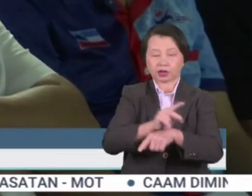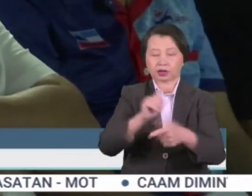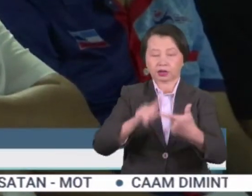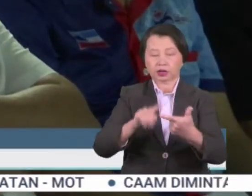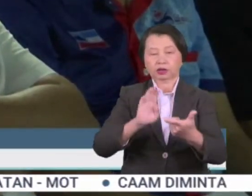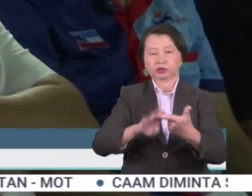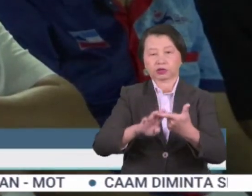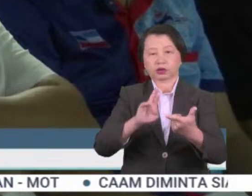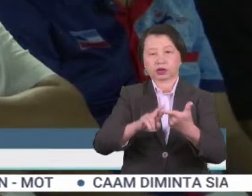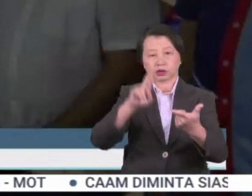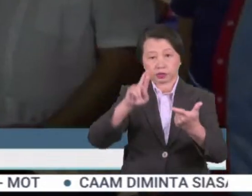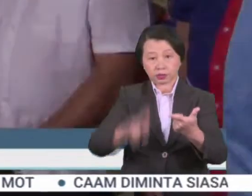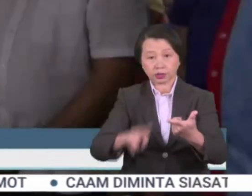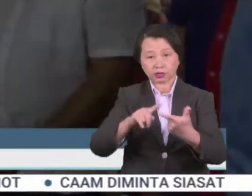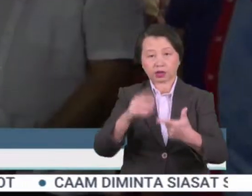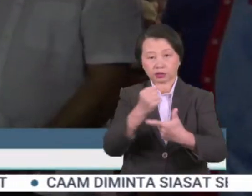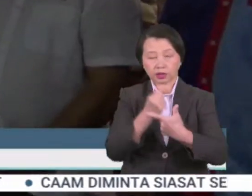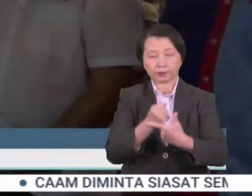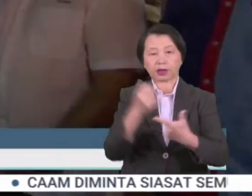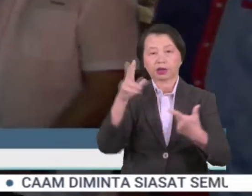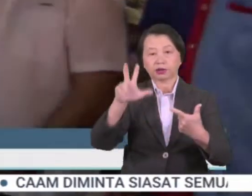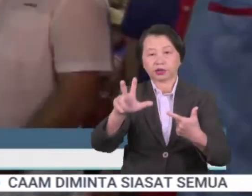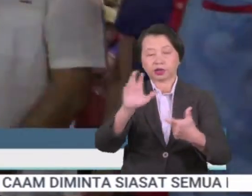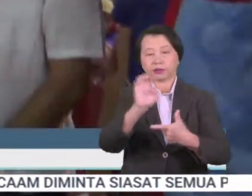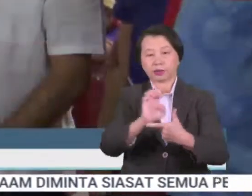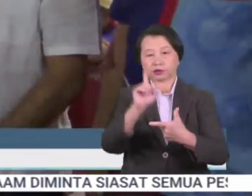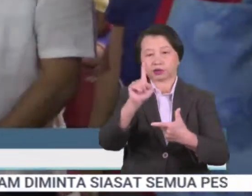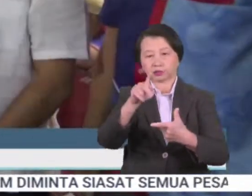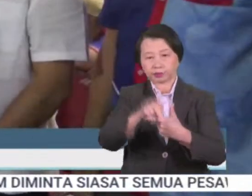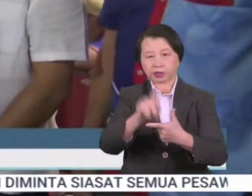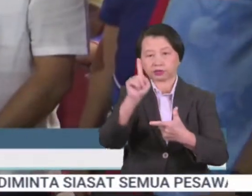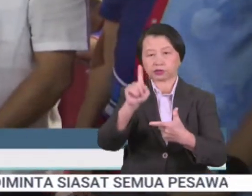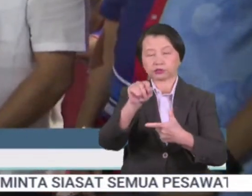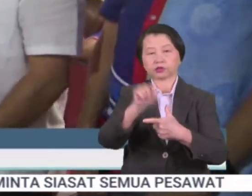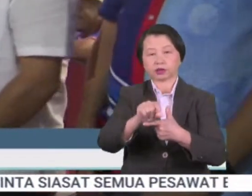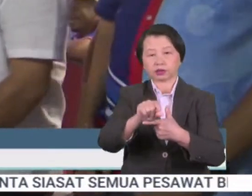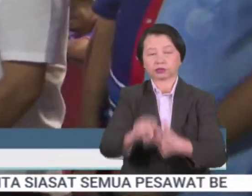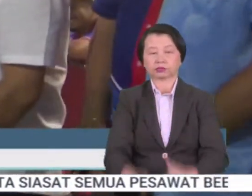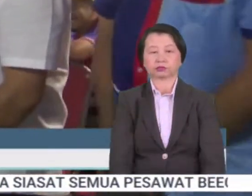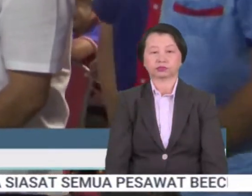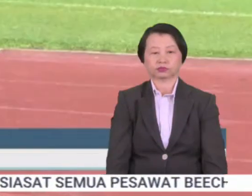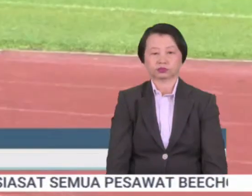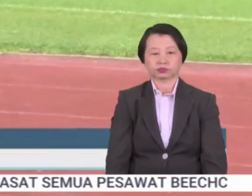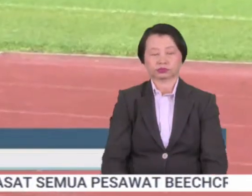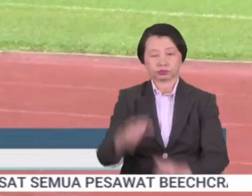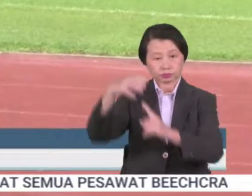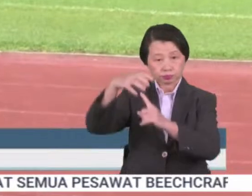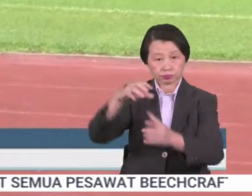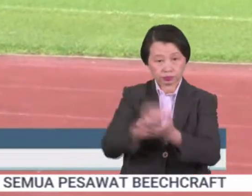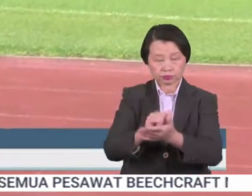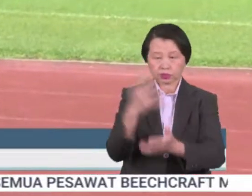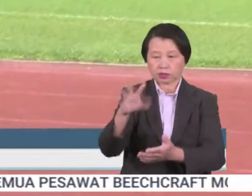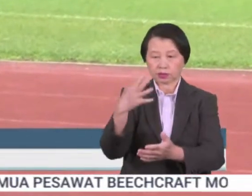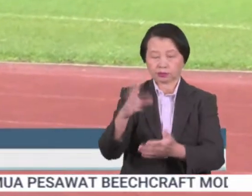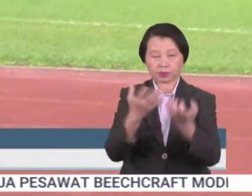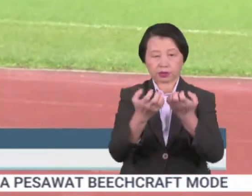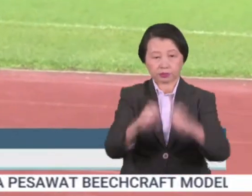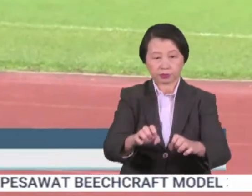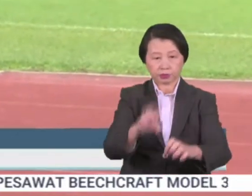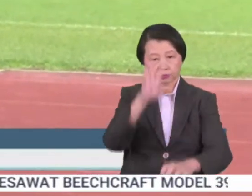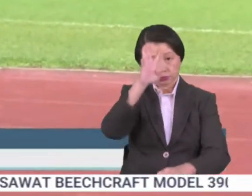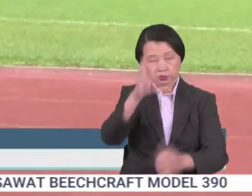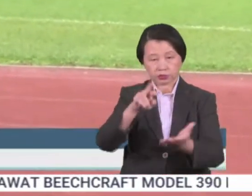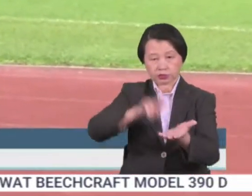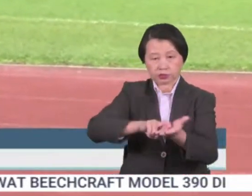sjkc St James memperoleh tiga Emas satu perak dan satu Gangsa dalam kejohanan ini 14 acara berjaya